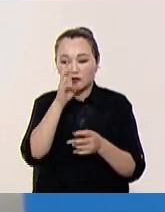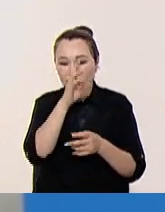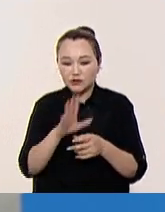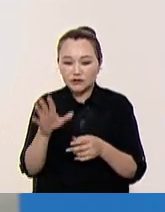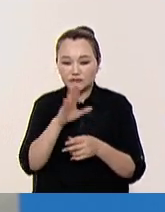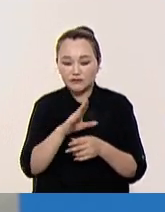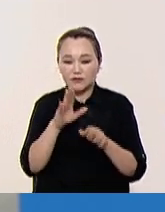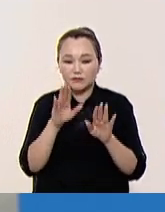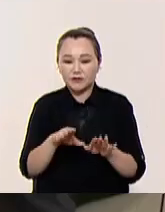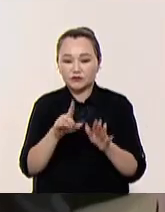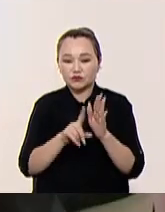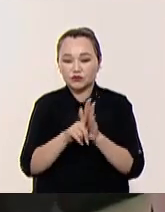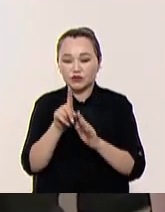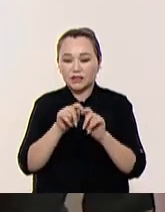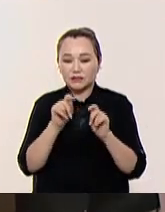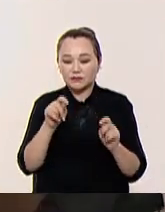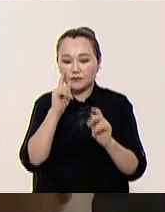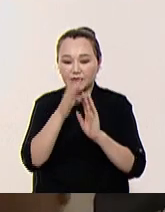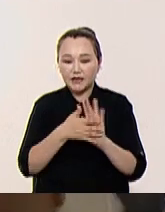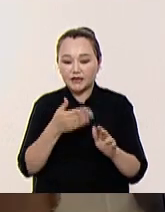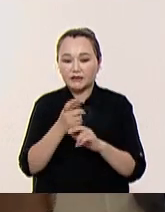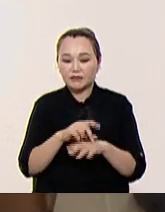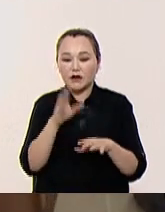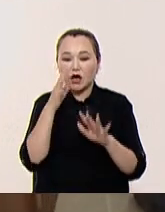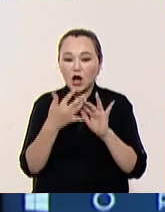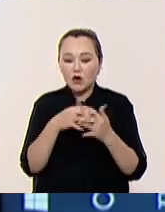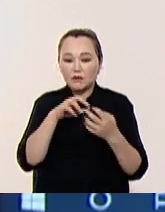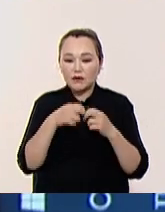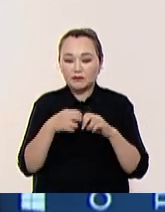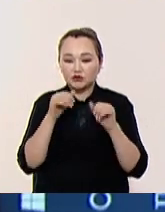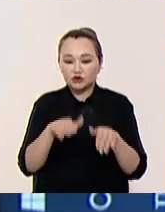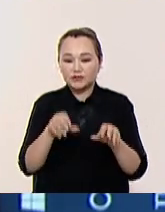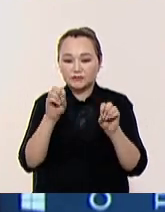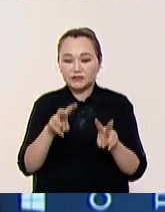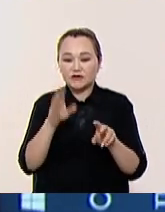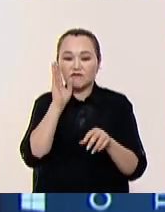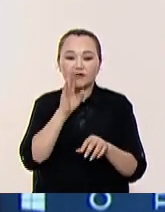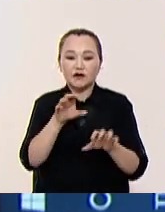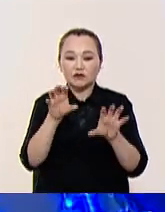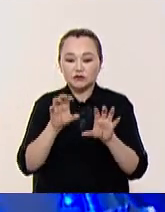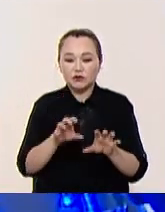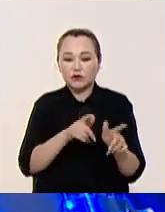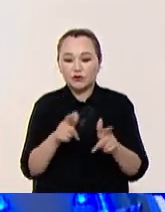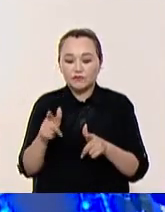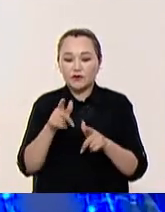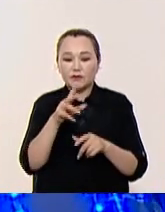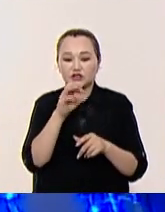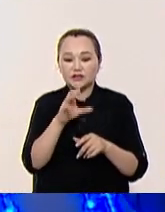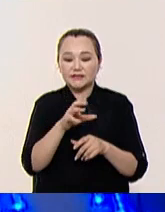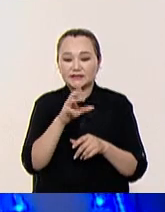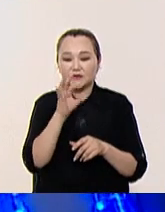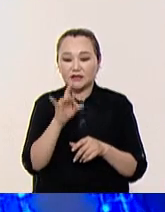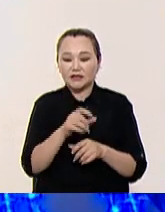мемлекеттік орган қалыптасу керек. Ауылдардағы ауыз су мәселесін шешу үшін арнайы су кодексі әзірленіп жатыр дейді мәжіліс